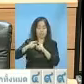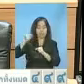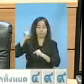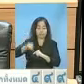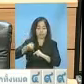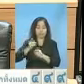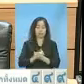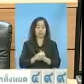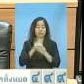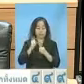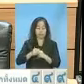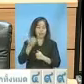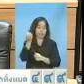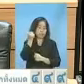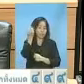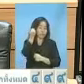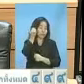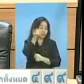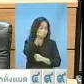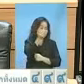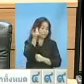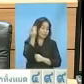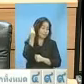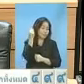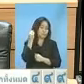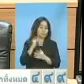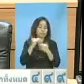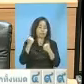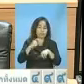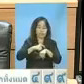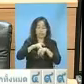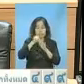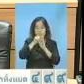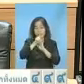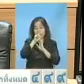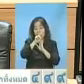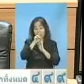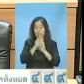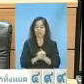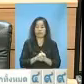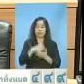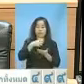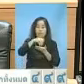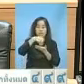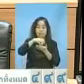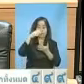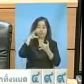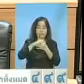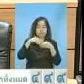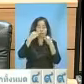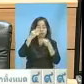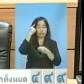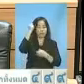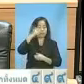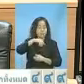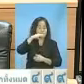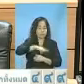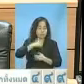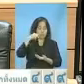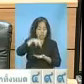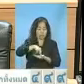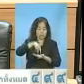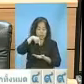ขาเสนอความเห็นในเรื่องนี้ผมจะใช้เวลาสัก2นาทีเพื่อจะพูดให้ท่านเห็นว่าคนที่ยืนพูดเ